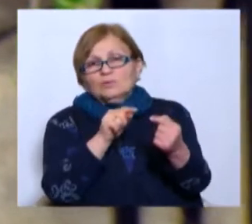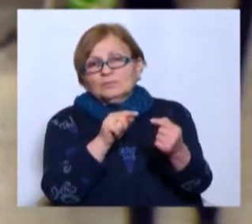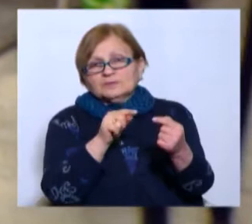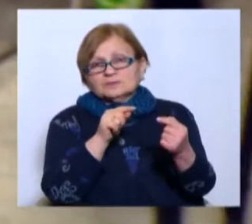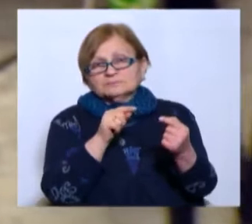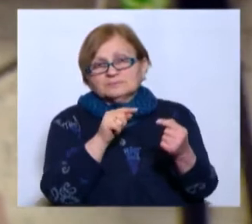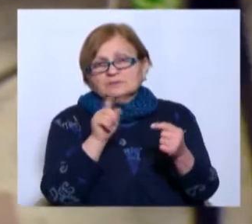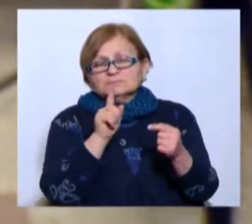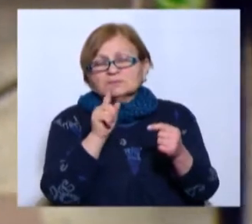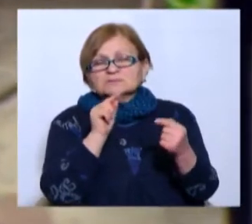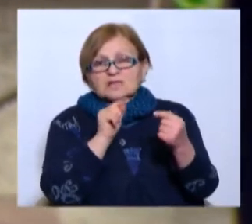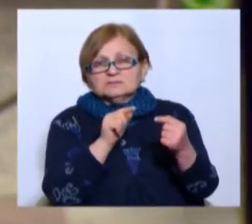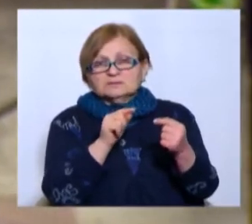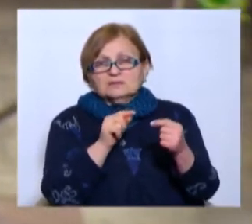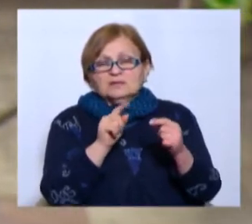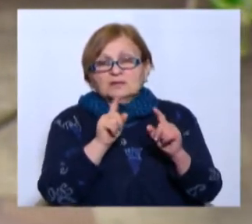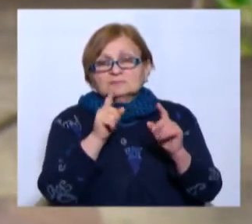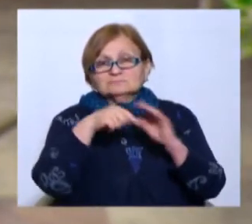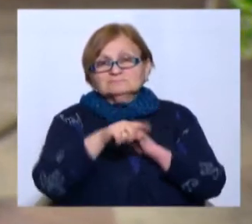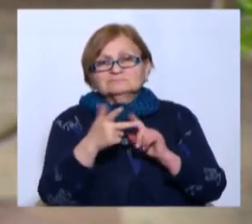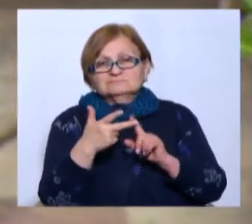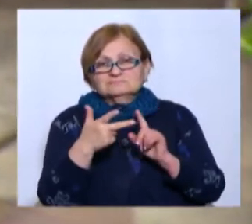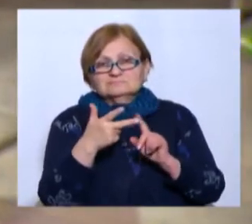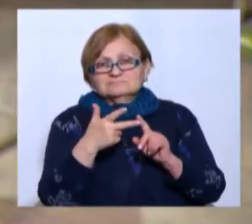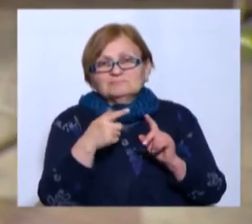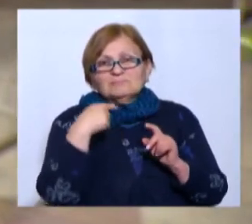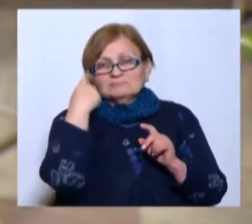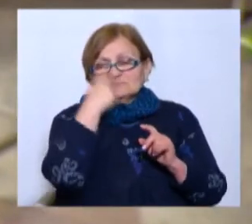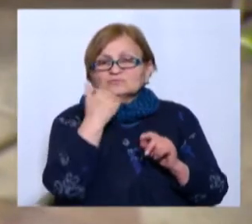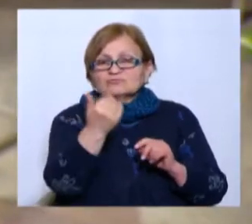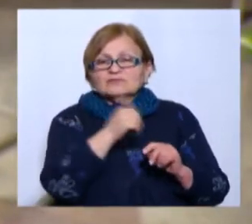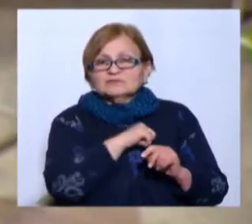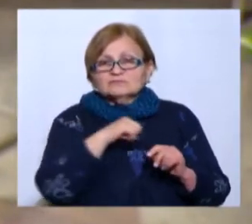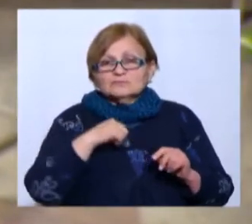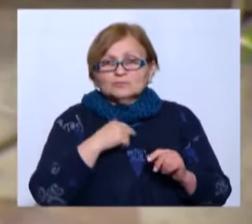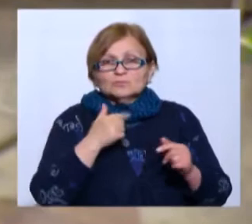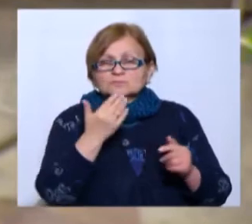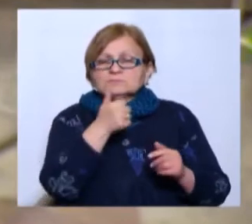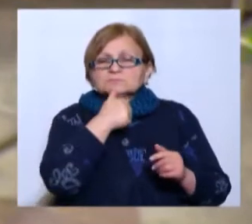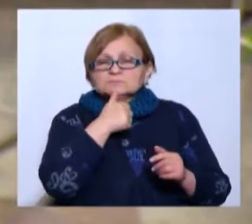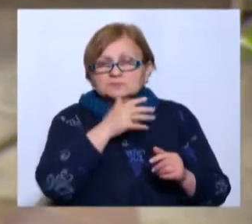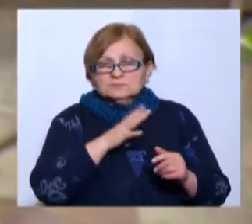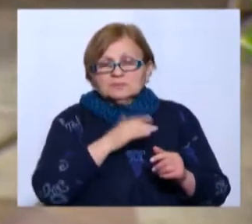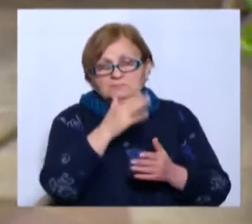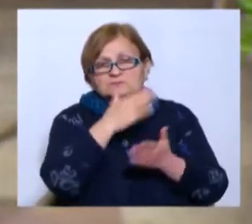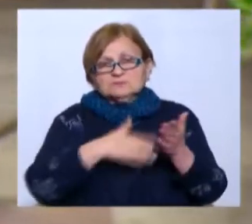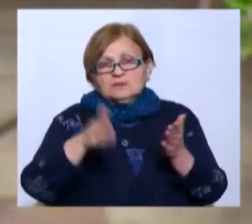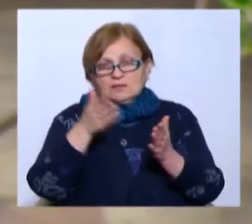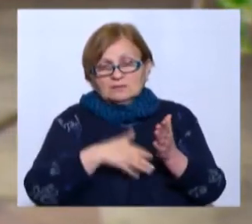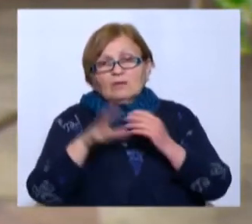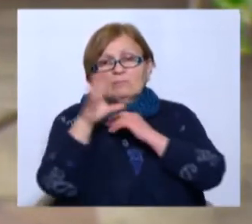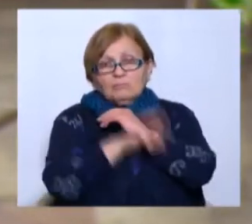კონტრარგუმენტს, რომელსაც მესამე არგუმენტში უკვე პირადი გამოცდილებით გააბათილებთ და ბოლოს ყველაფერს ამას